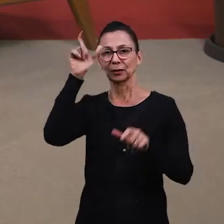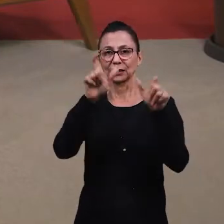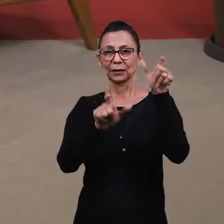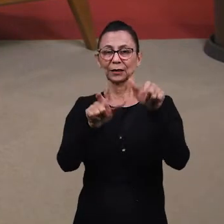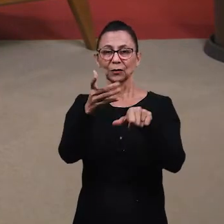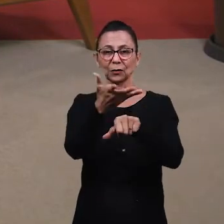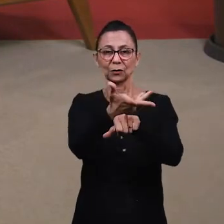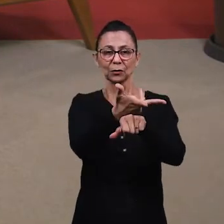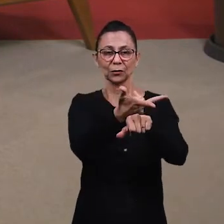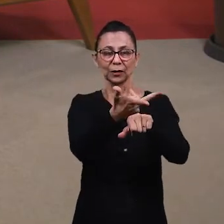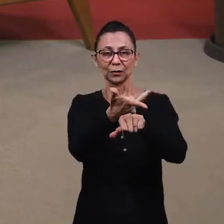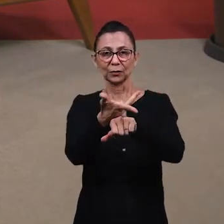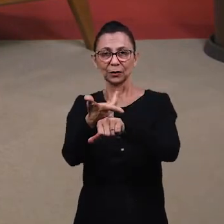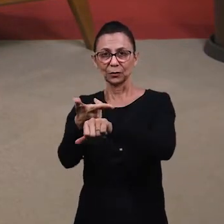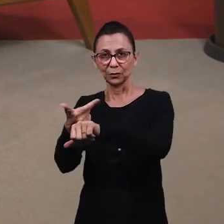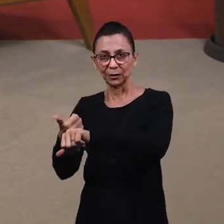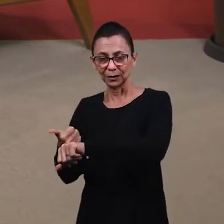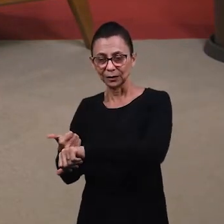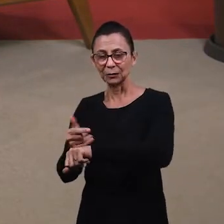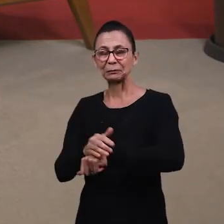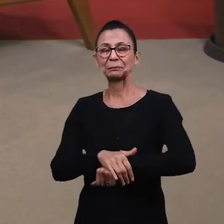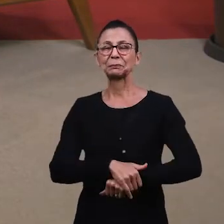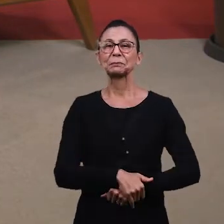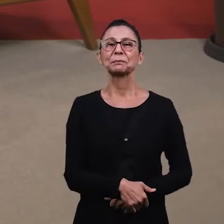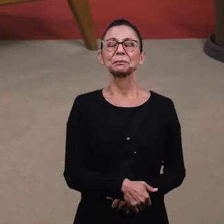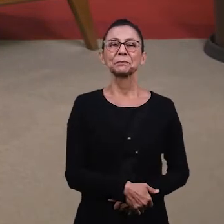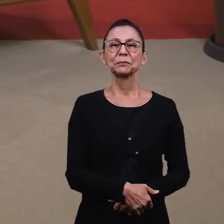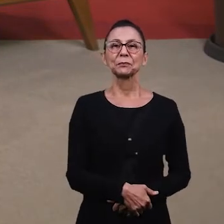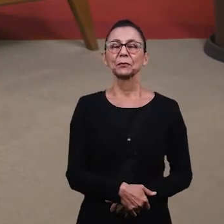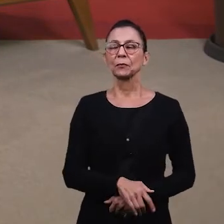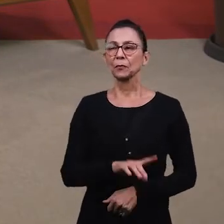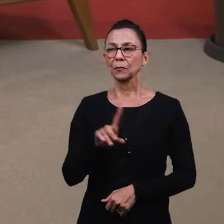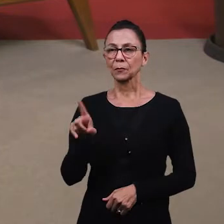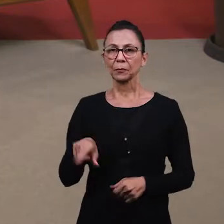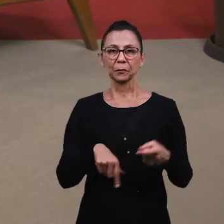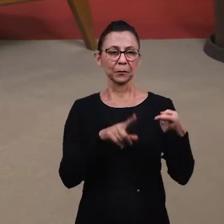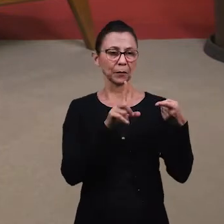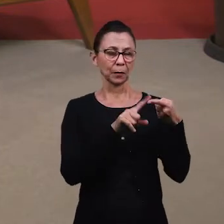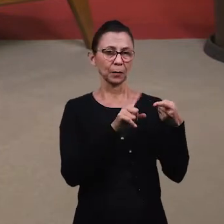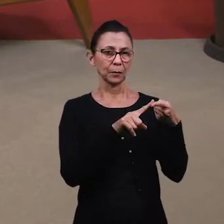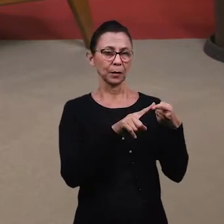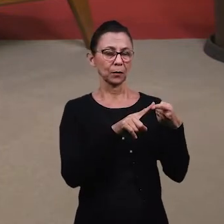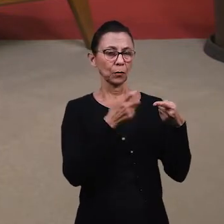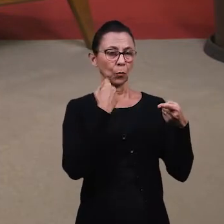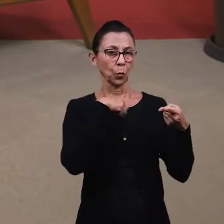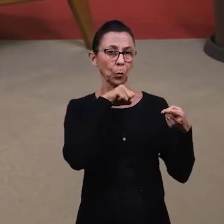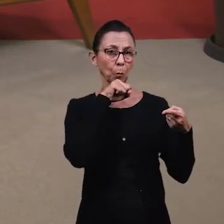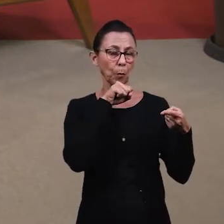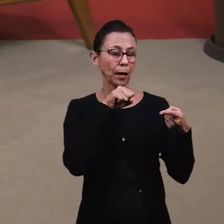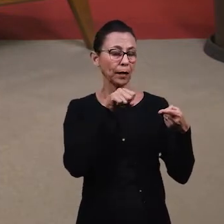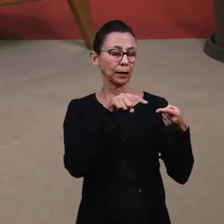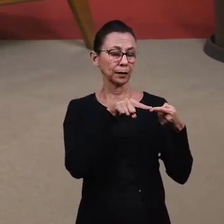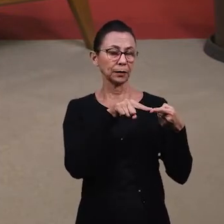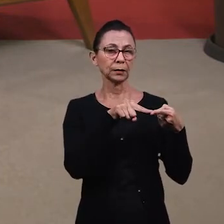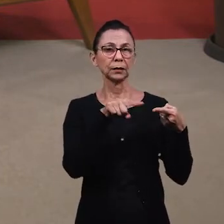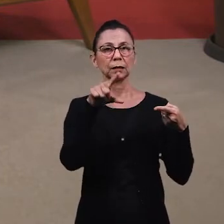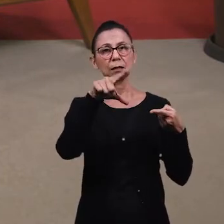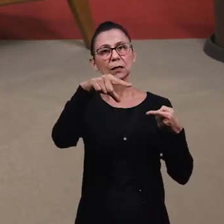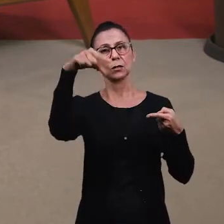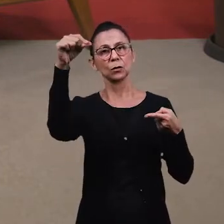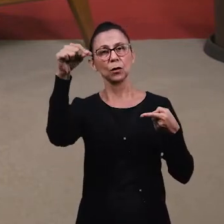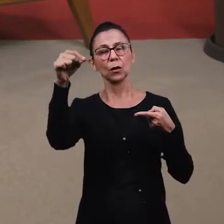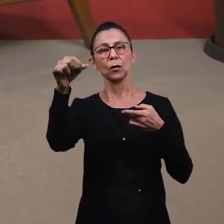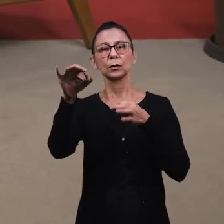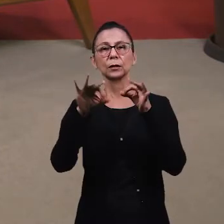en testifiant dans le cœur, en convainquant l'homme. Gloire à Dieu. Donc nous avons ici, d'abord, de ce